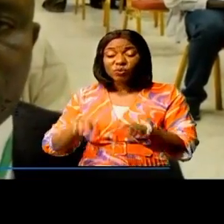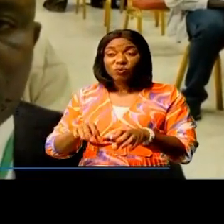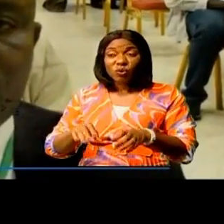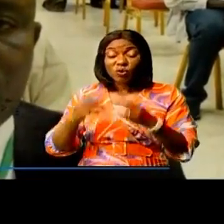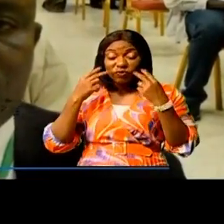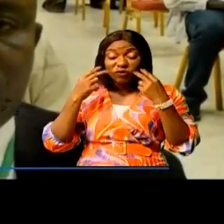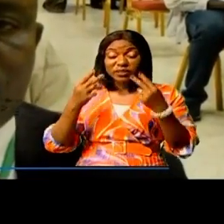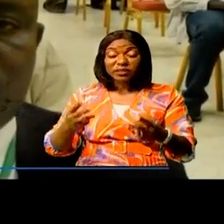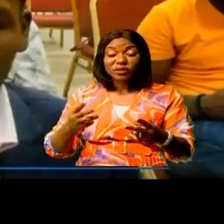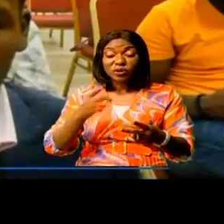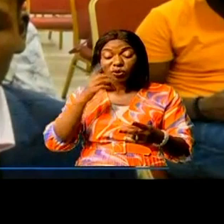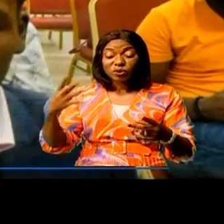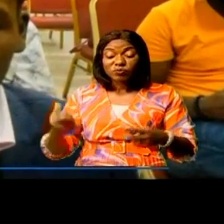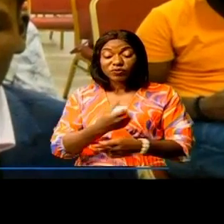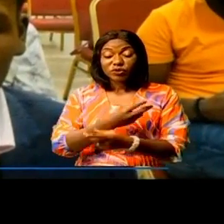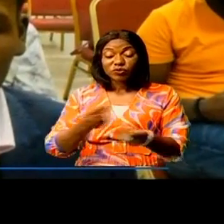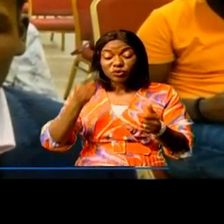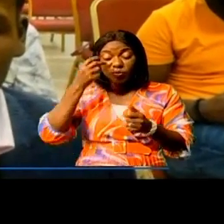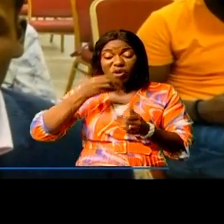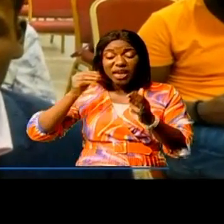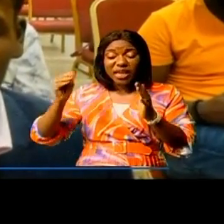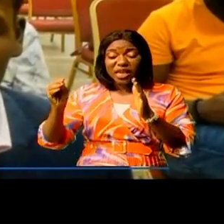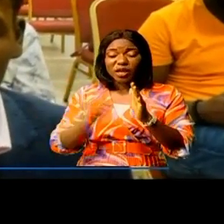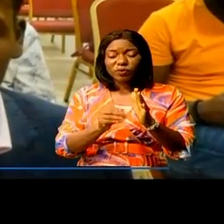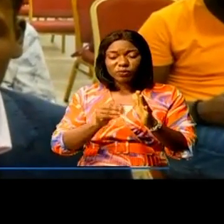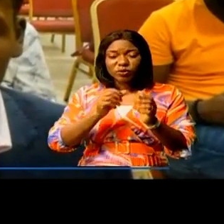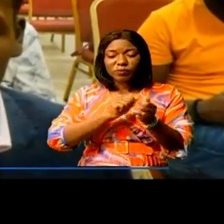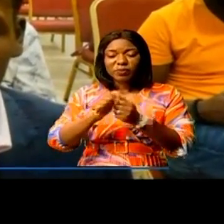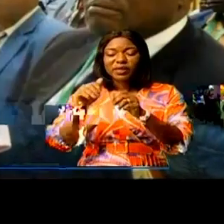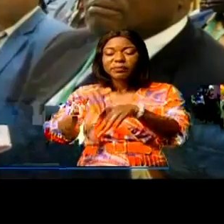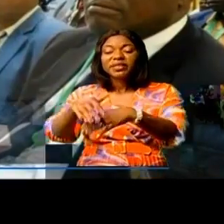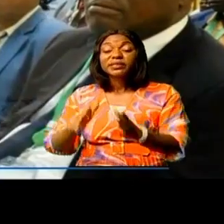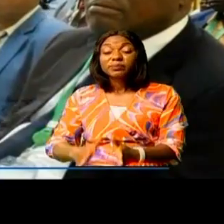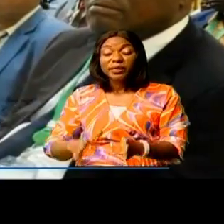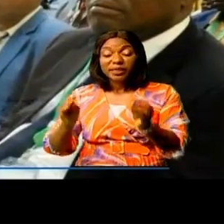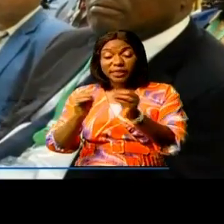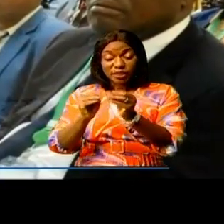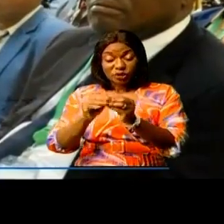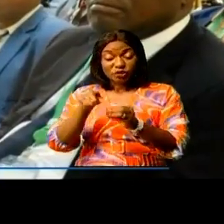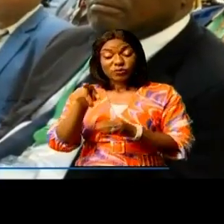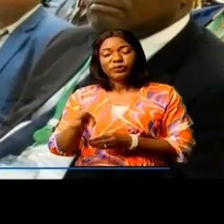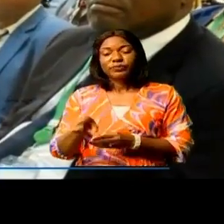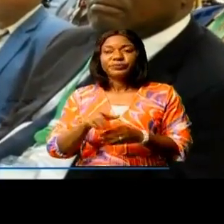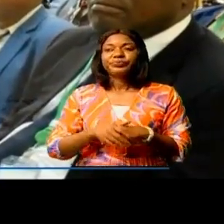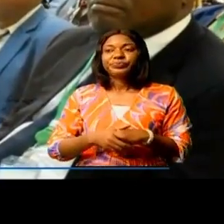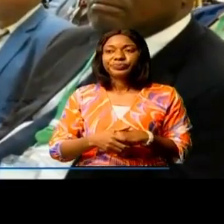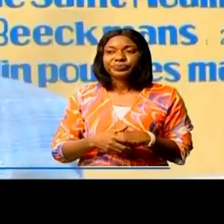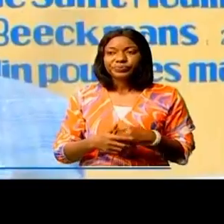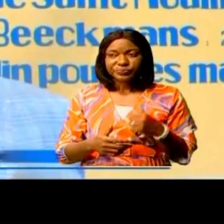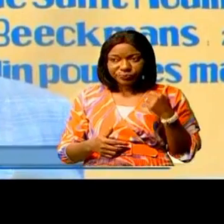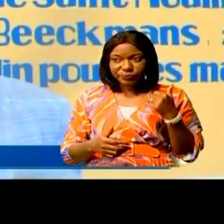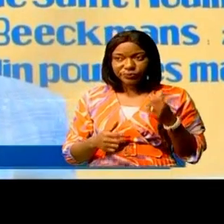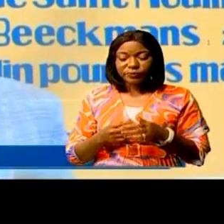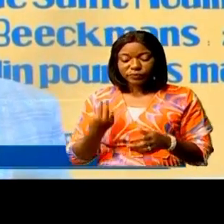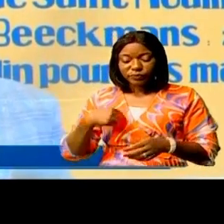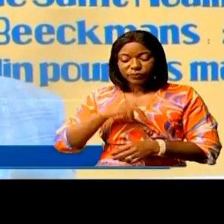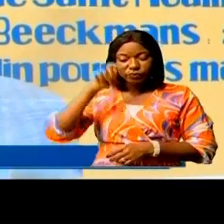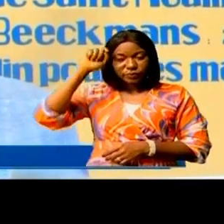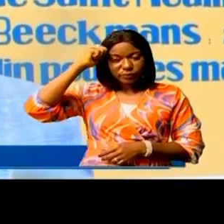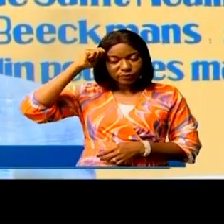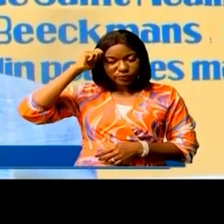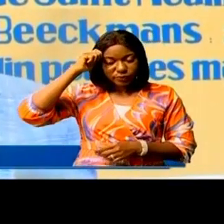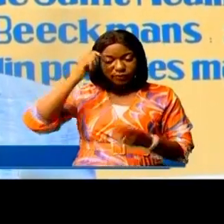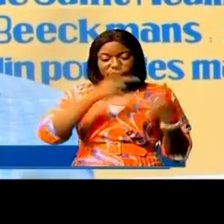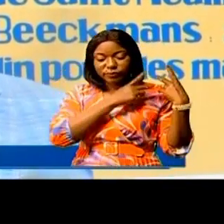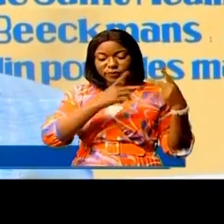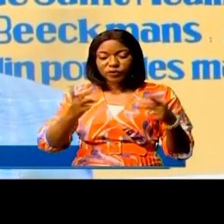le piste des solutions et recommandations proposées par les participants à l'issue de ces travaux. Ce que nous retenons, pendant ces 3 jours, nous